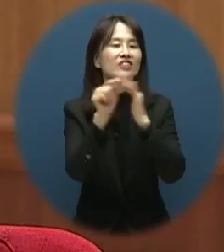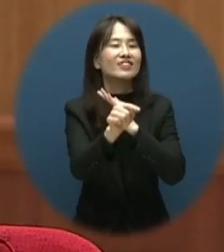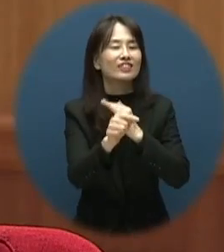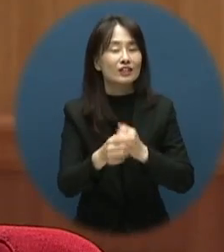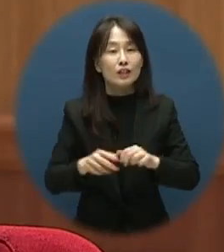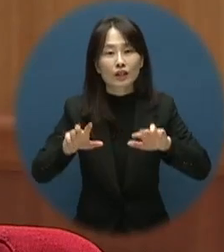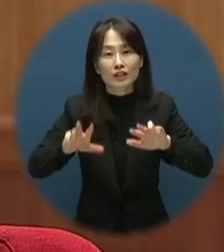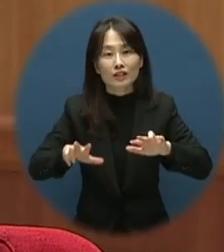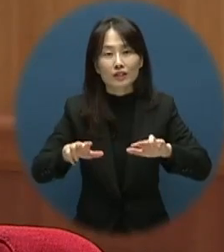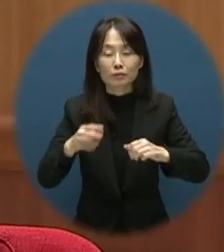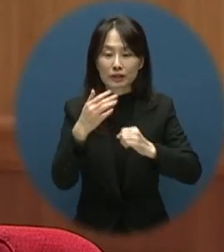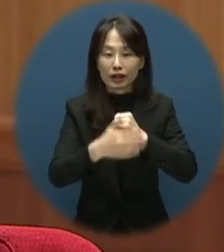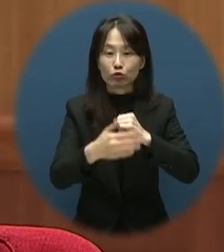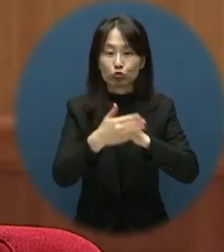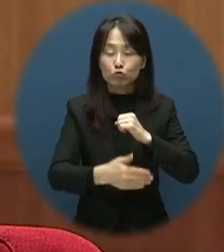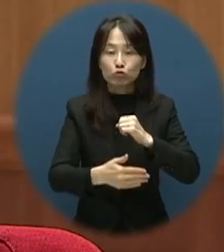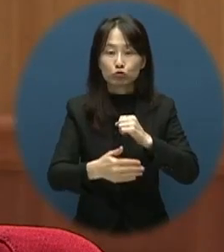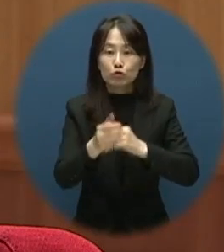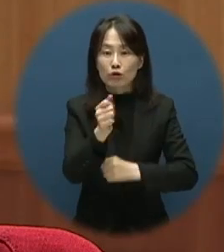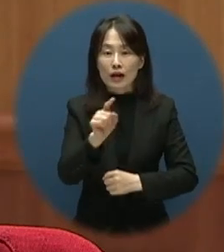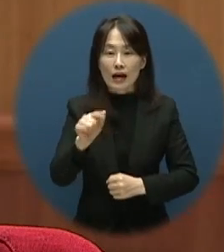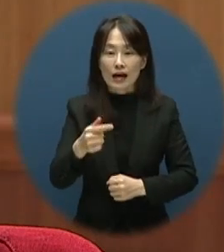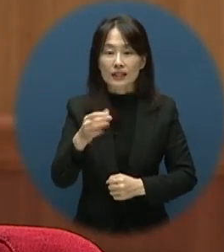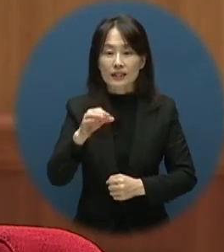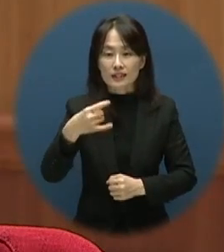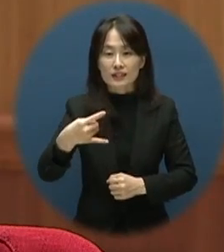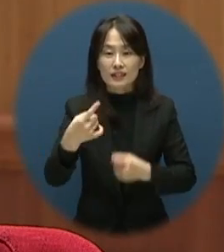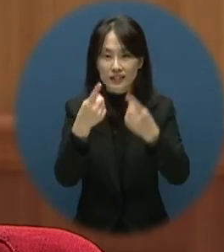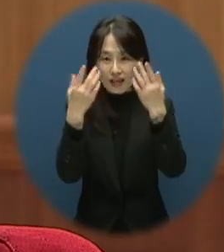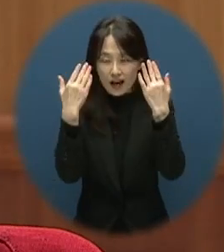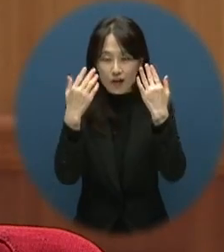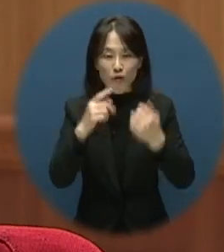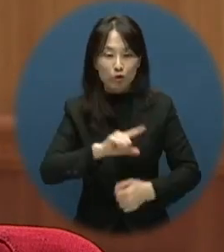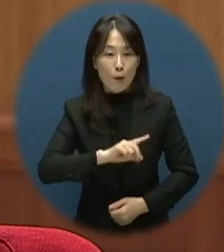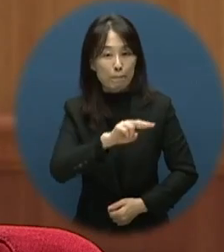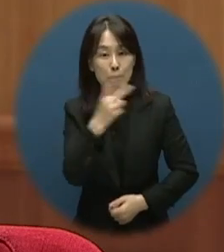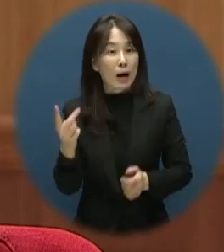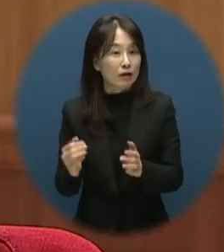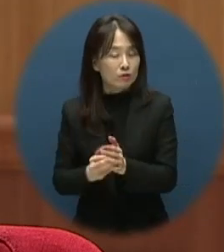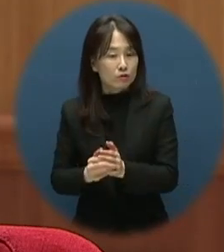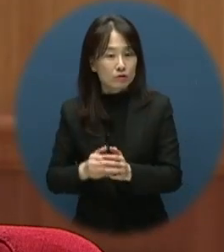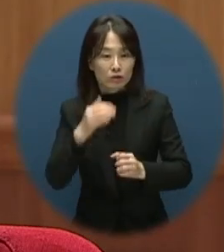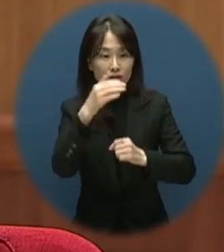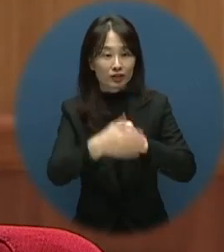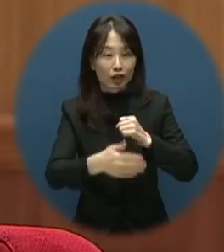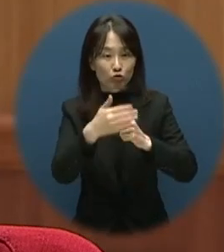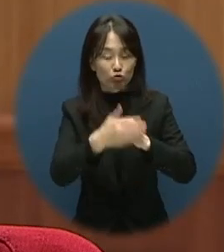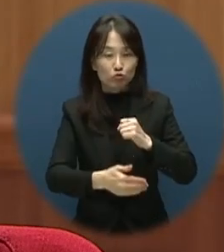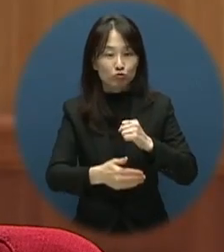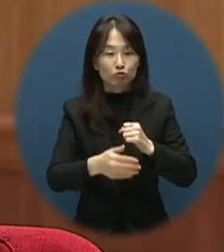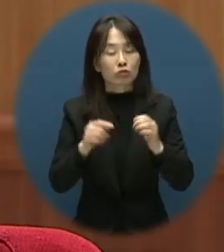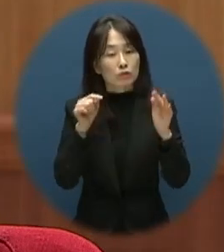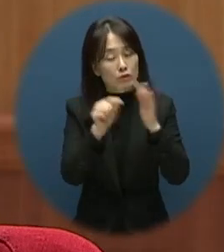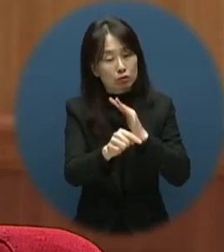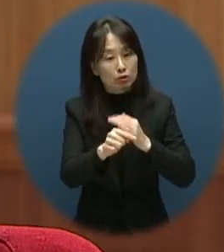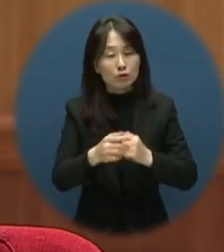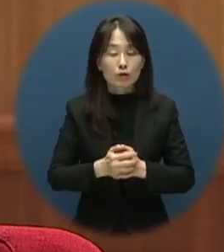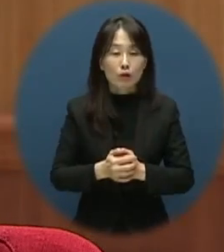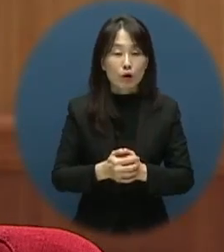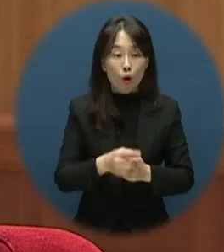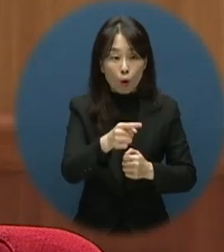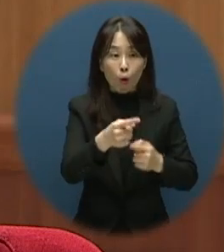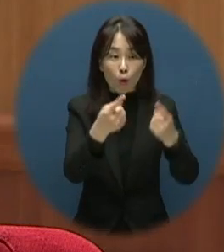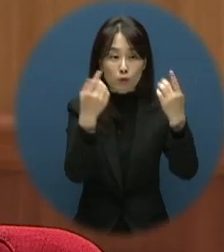대구 한의대로 바뀌었죠. 그래요. 그때 거기 가서 알아봤더니 오히려 호의적으로 외국인